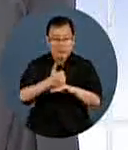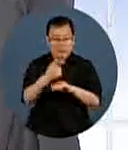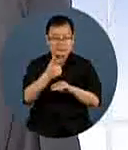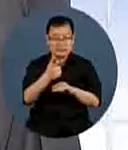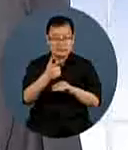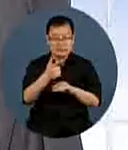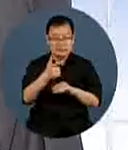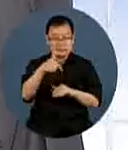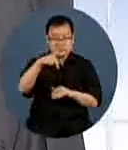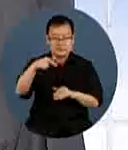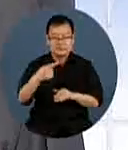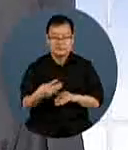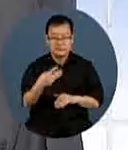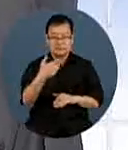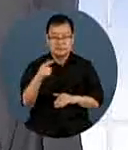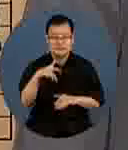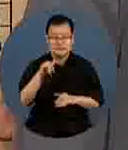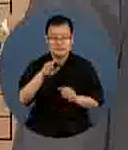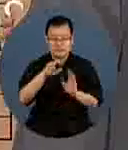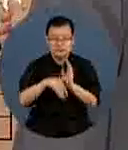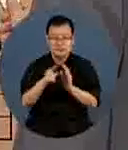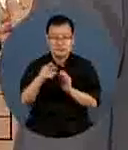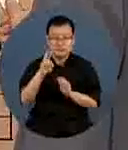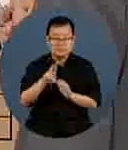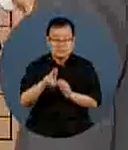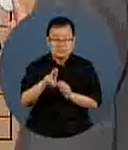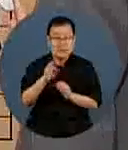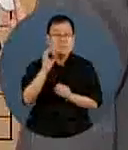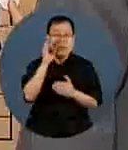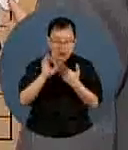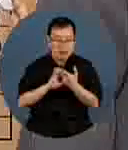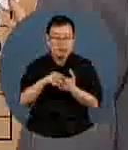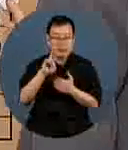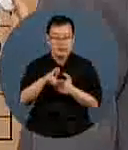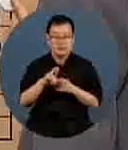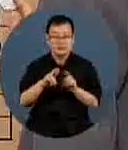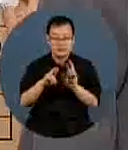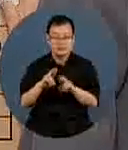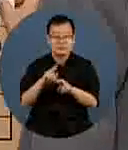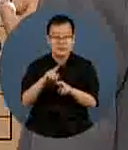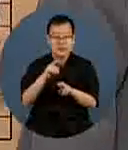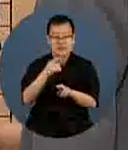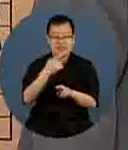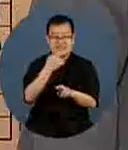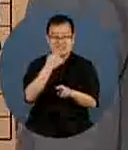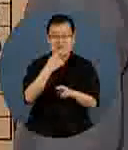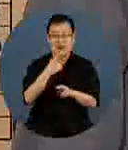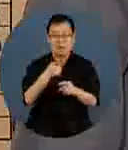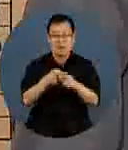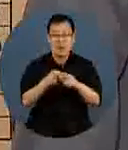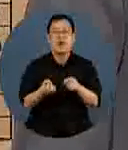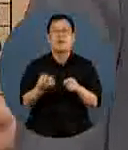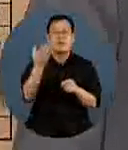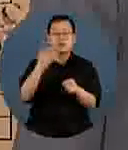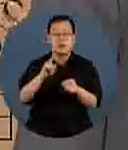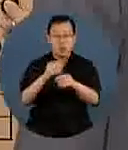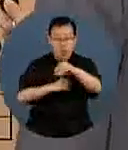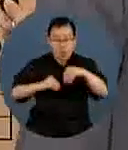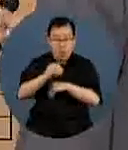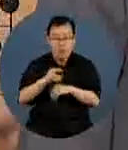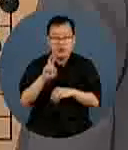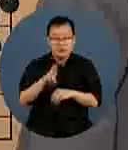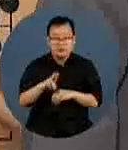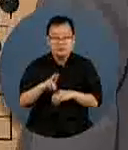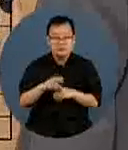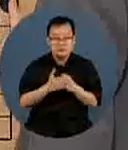끝내기에서 여기를 하나 들어갔으면 예를 들어서 백이 반집을 이기는 자리였는데 나중에 네. 여기를 당해가지고 이쪽을